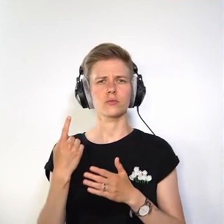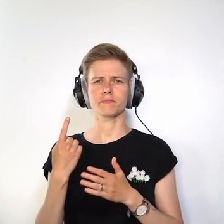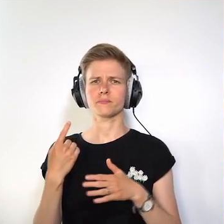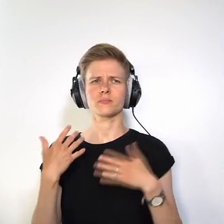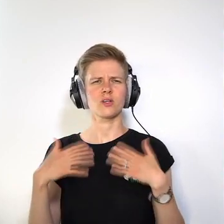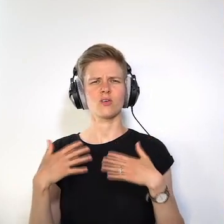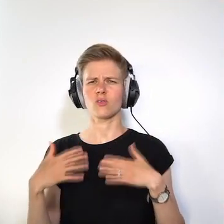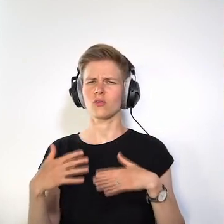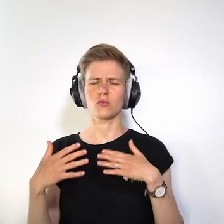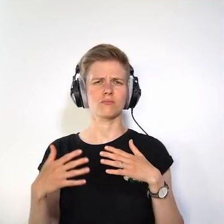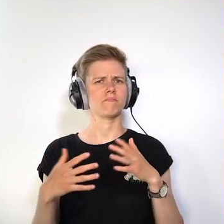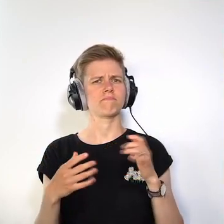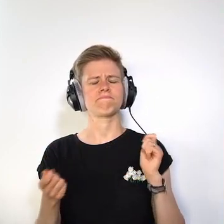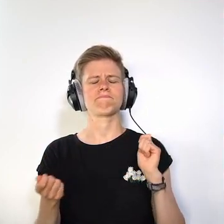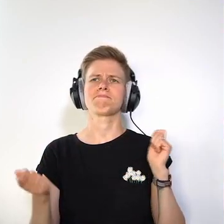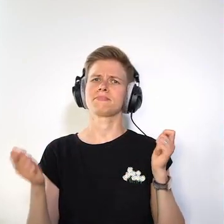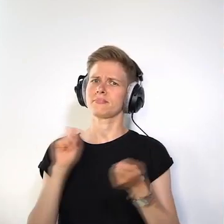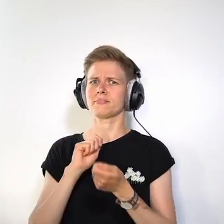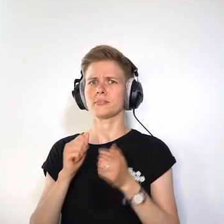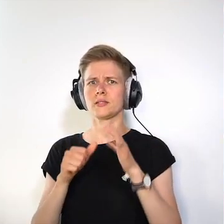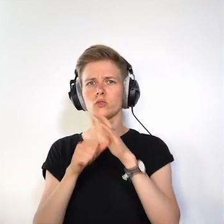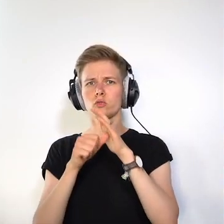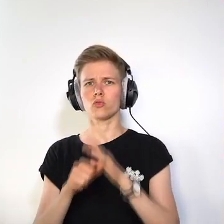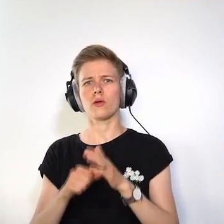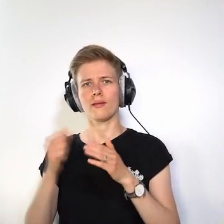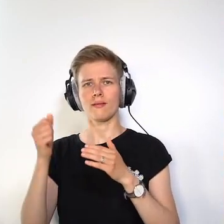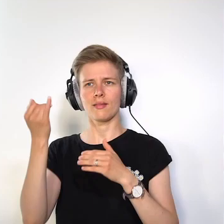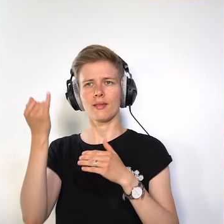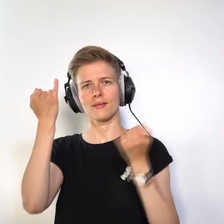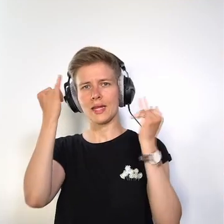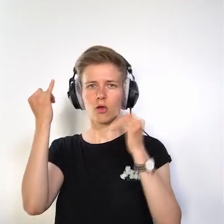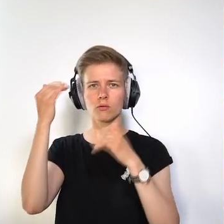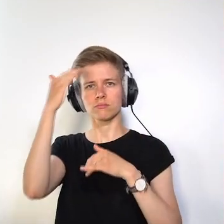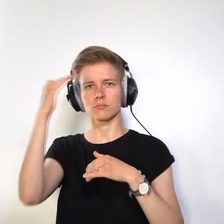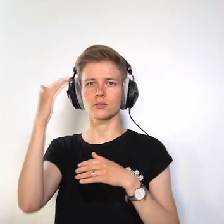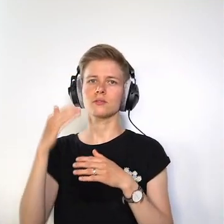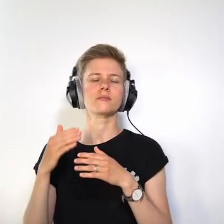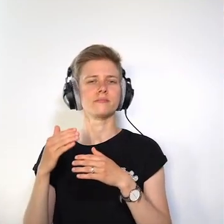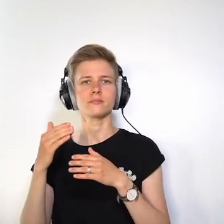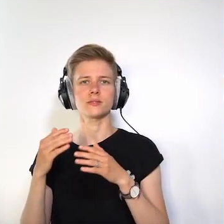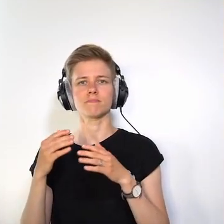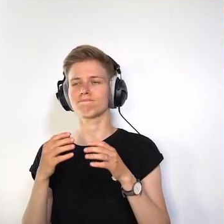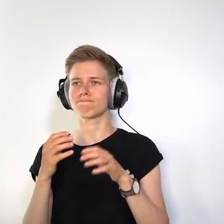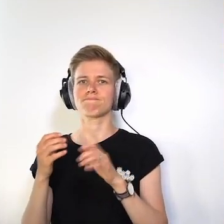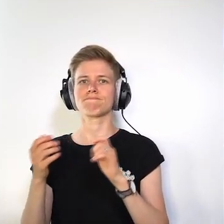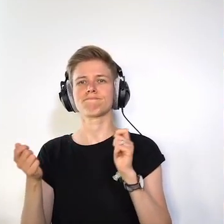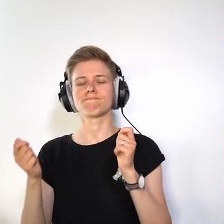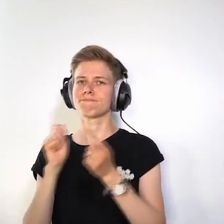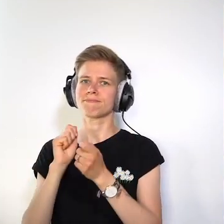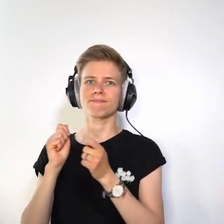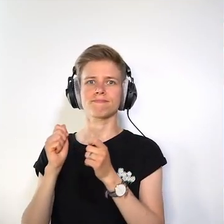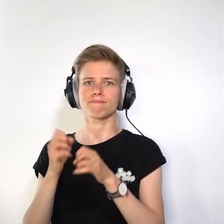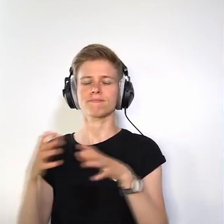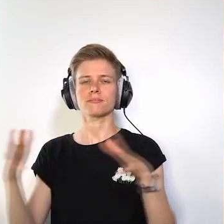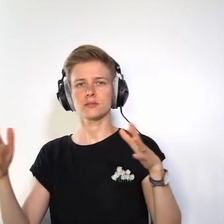karkea murros syrjintäideologiassa. Ja tätä kesti aina